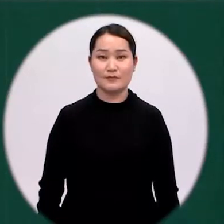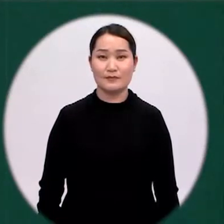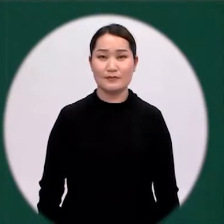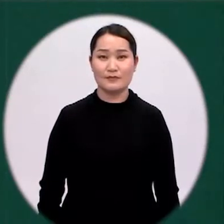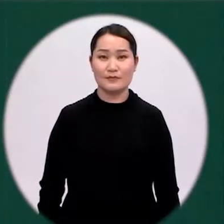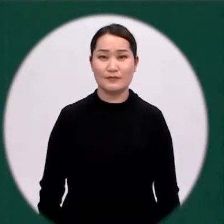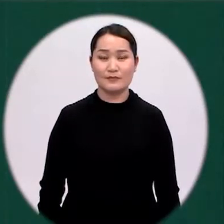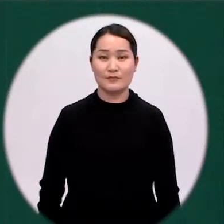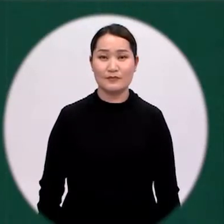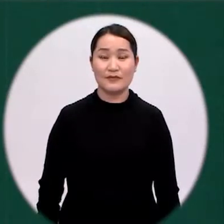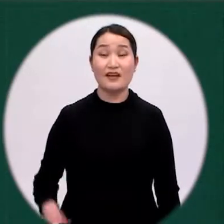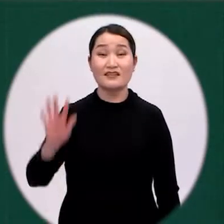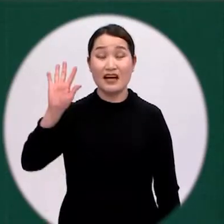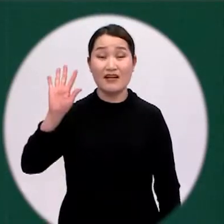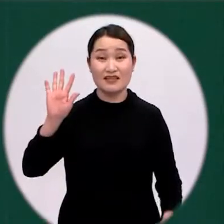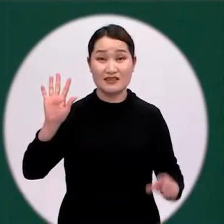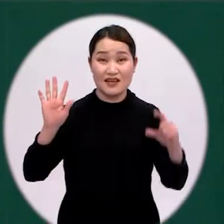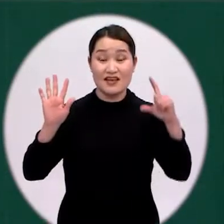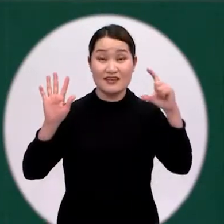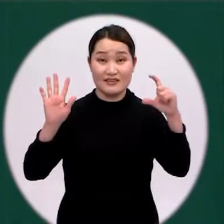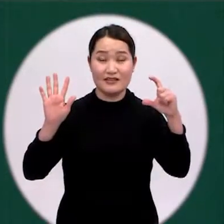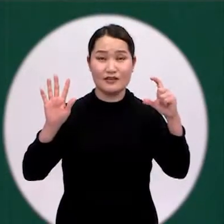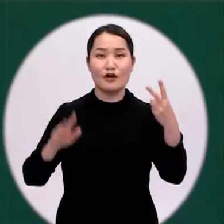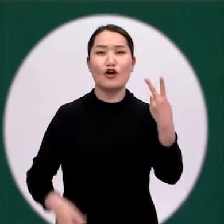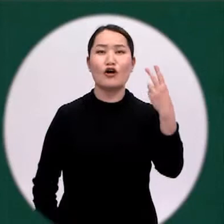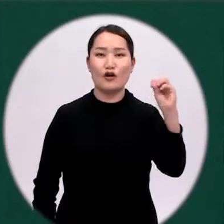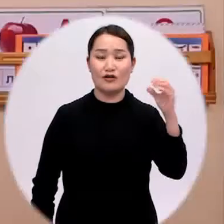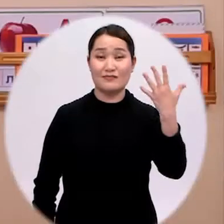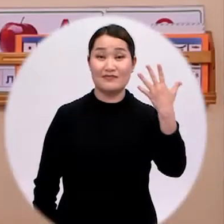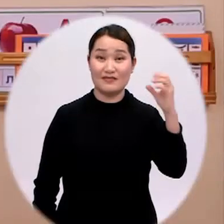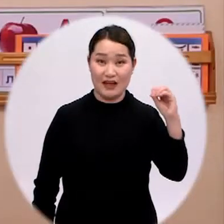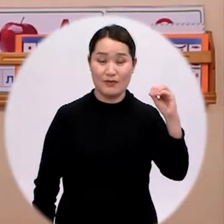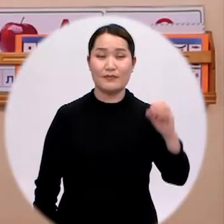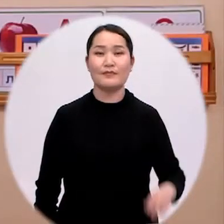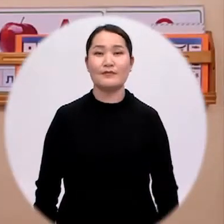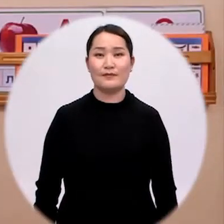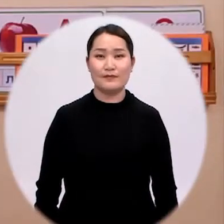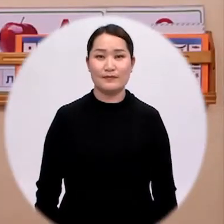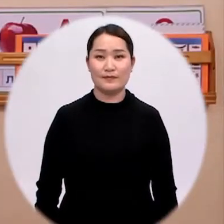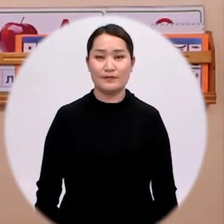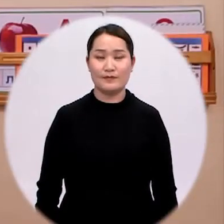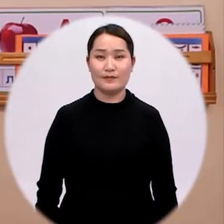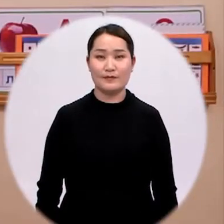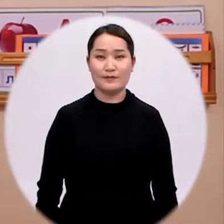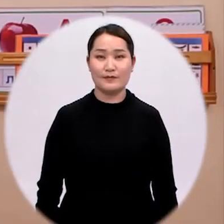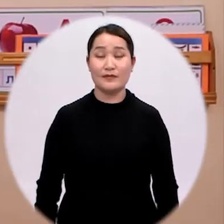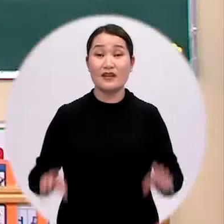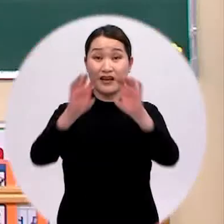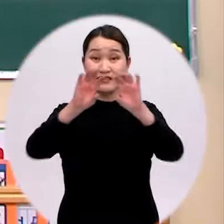Мөн 5-аас их нь 100 төгрөг, 50 төгрөг байх нь. Багш нь одоо мөнгийг задалж